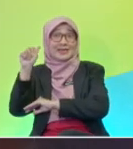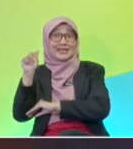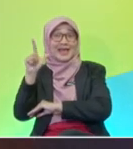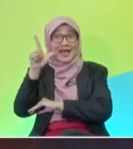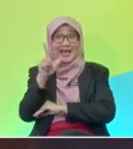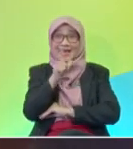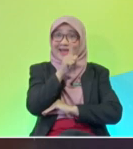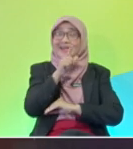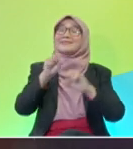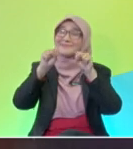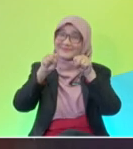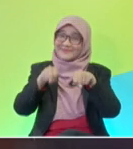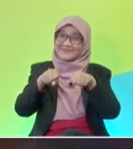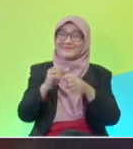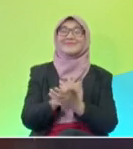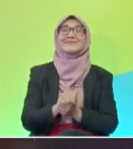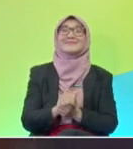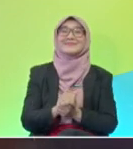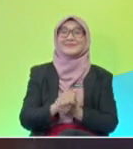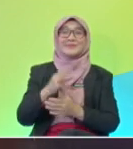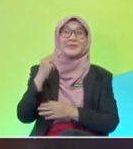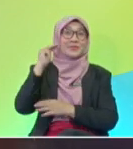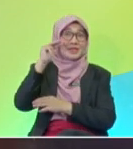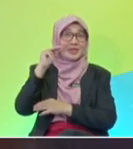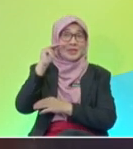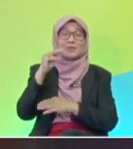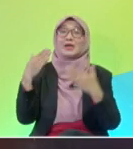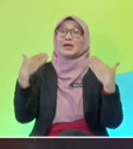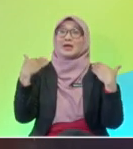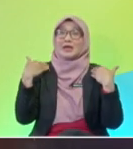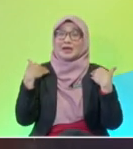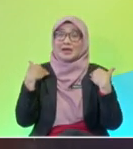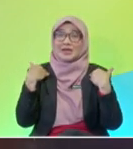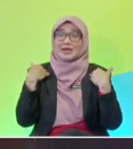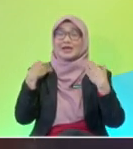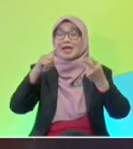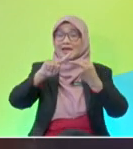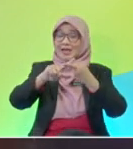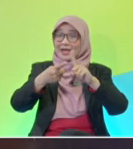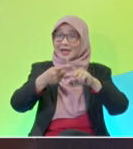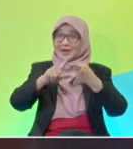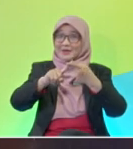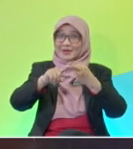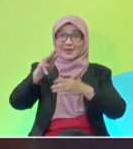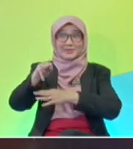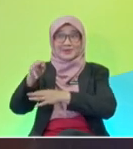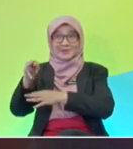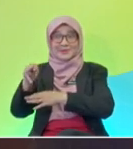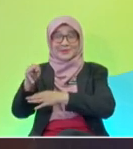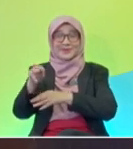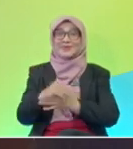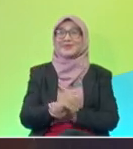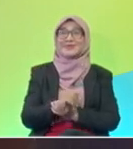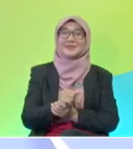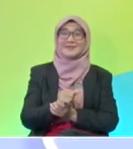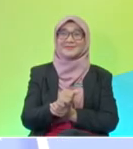hari ini Mira bukan keseorangan di studio Mira bersama dengan empat orang kawan baru saya di dalam talian Di manakah mereka Assalamualaikum